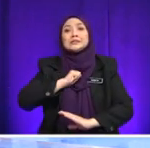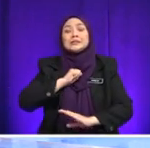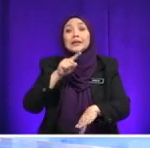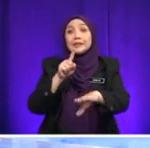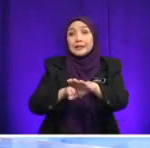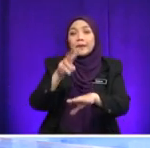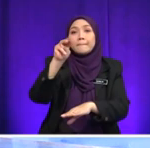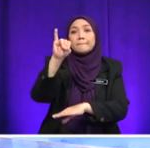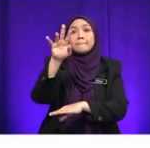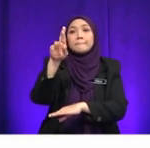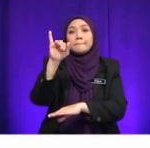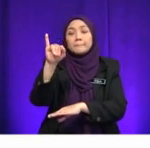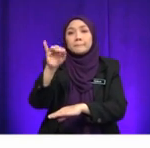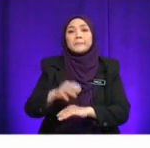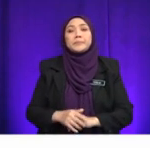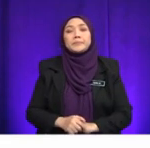salah ya